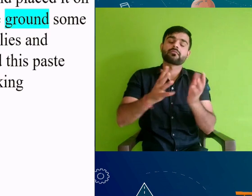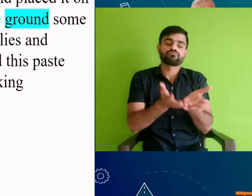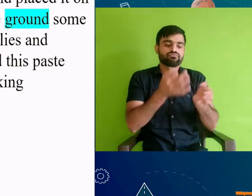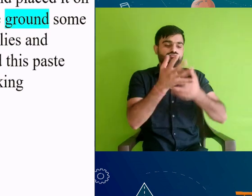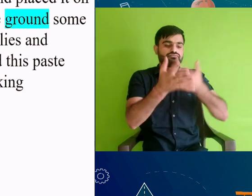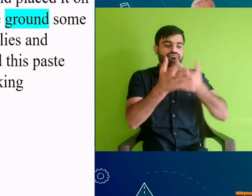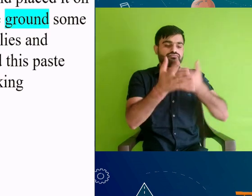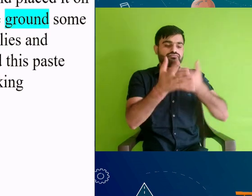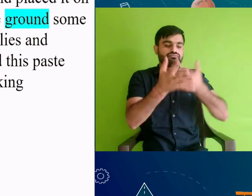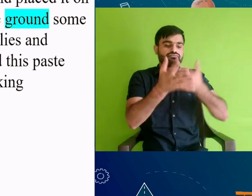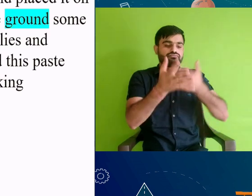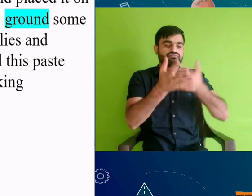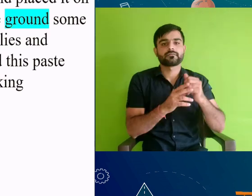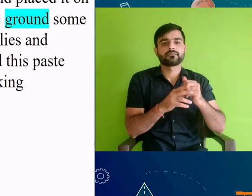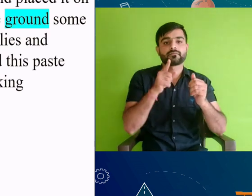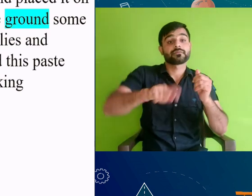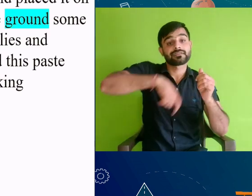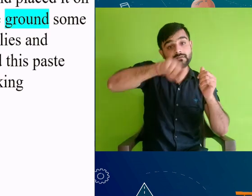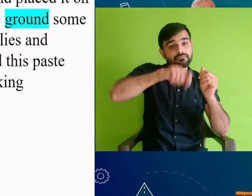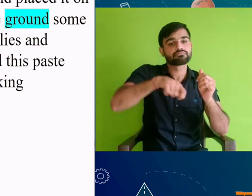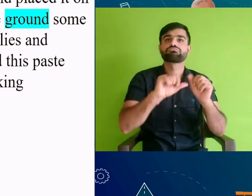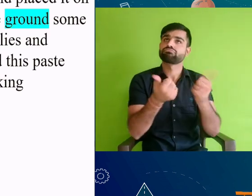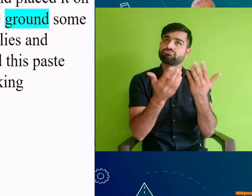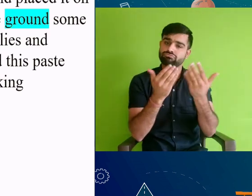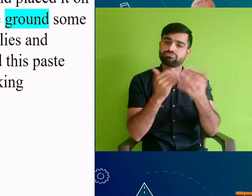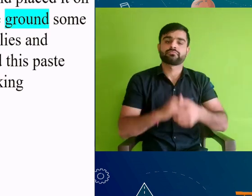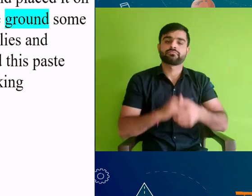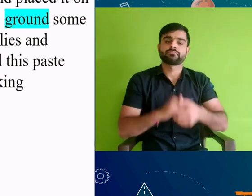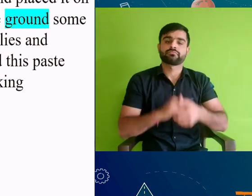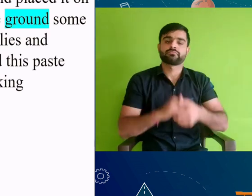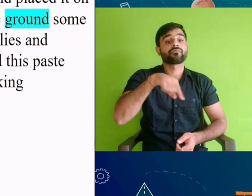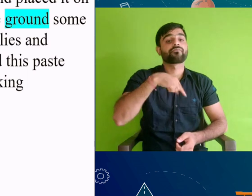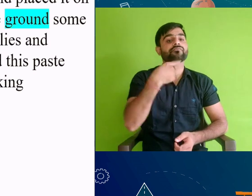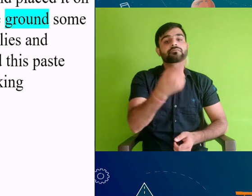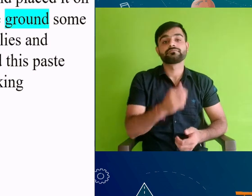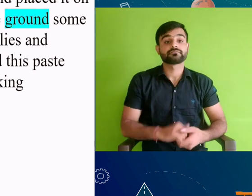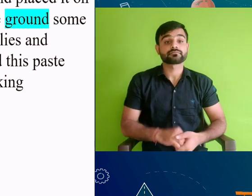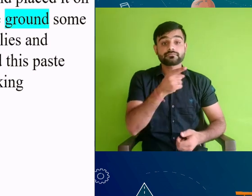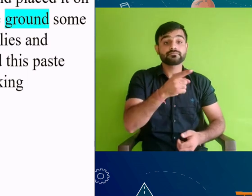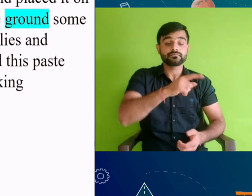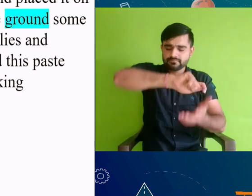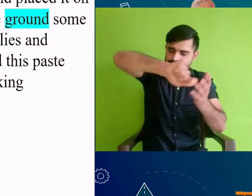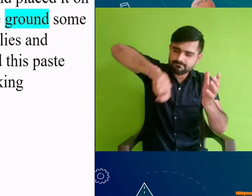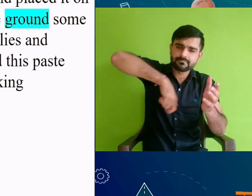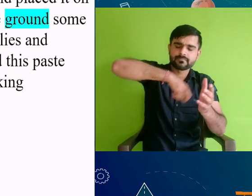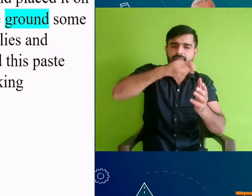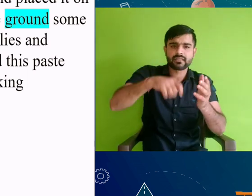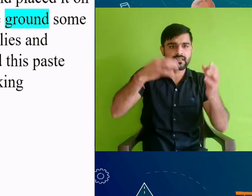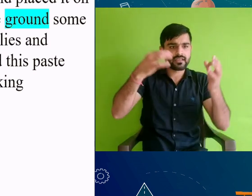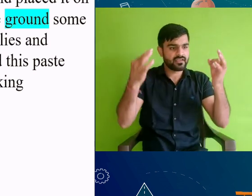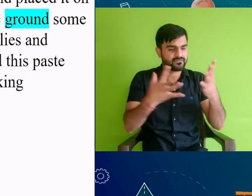वो उसको कुक कर सके। नेक्स्ट ही ग्राउंडेड सम फ्रेश